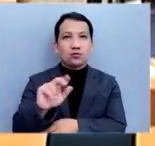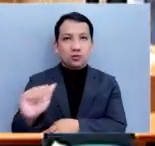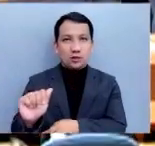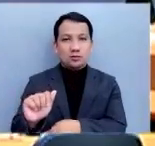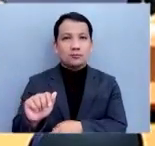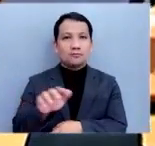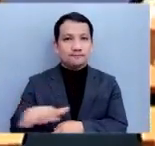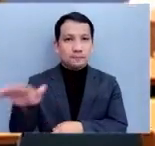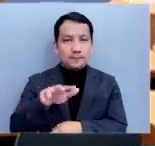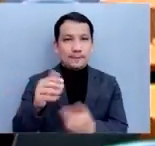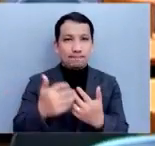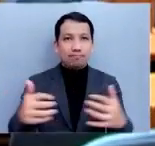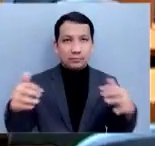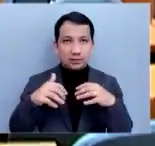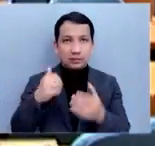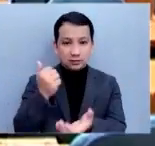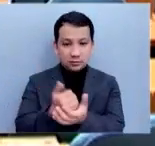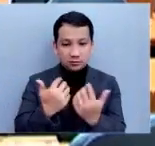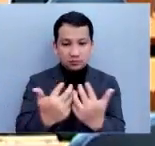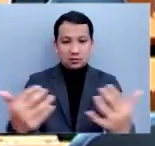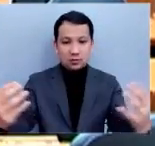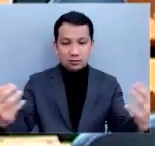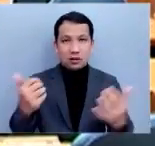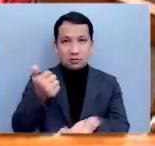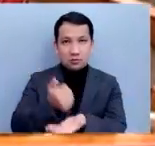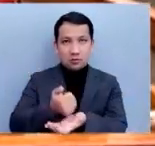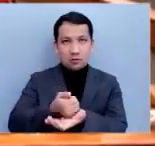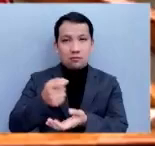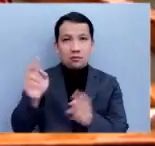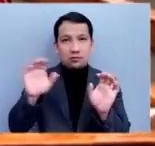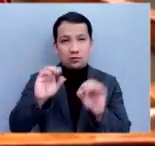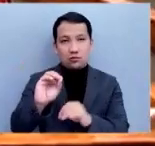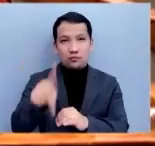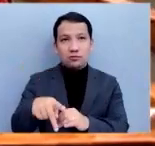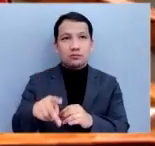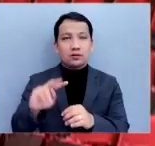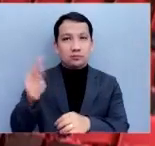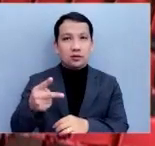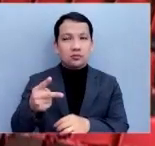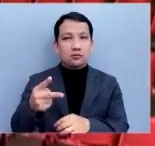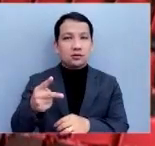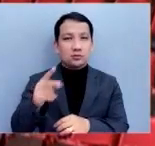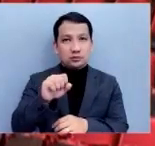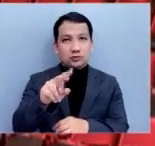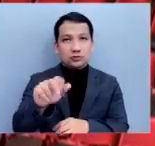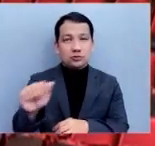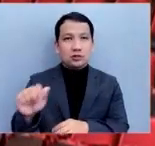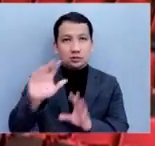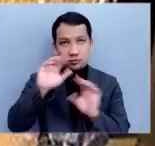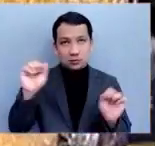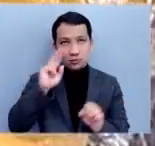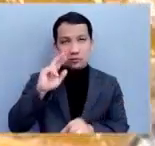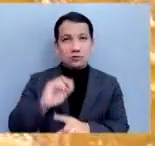Nag-ikot na sa kamera ang mga tauhan ng Office of the President bilang paghahanda sa ikalawang State of the Nation address ni Pangulong Bongbong Marcos sa